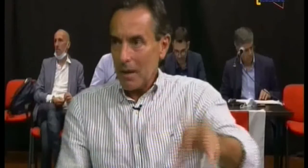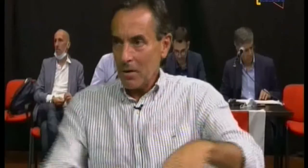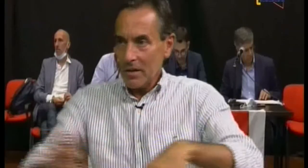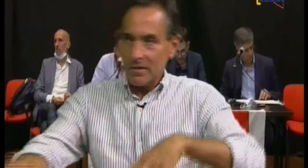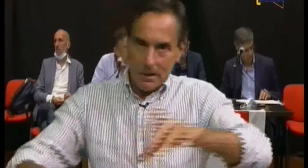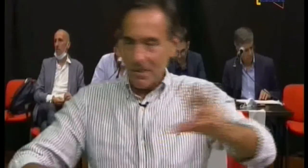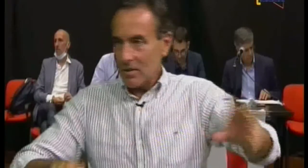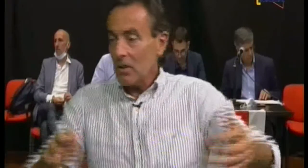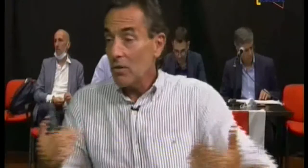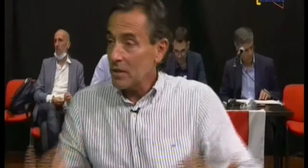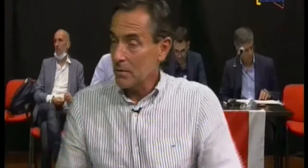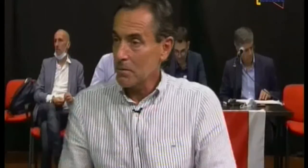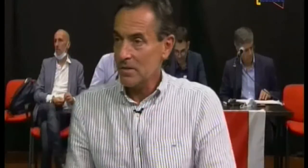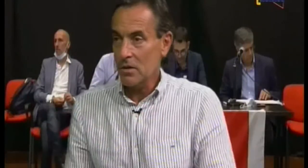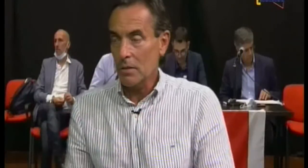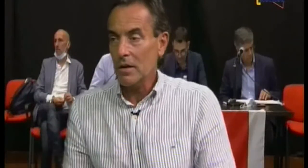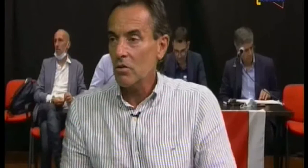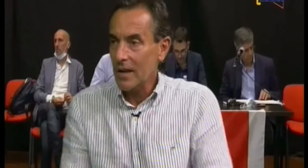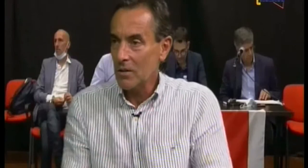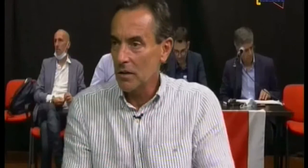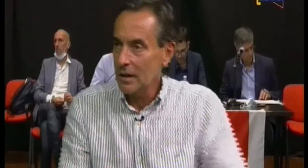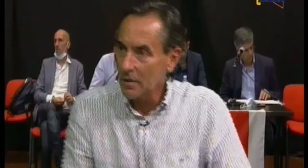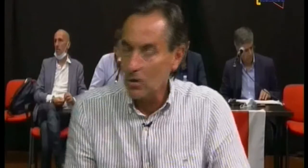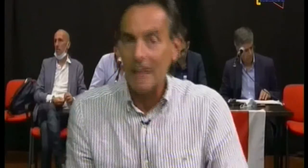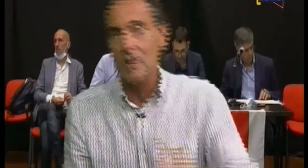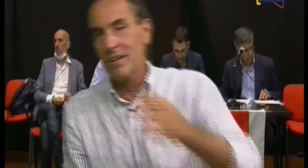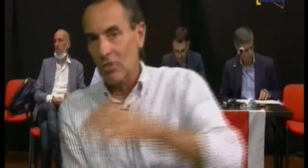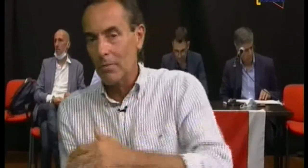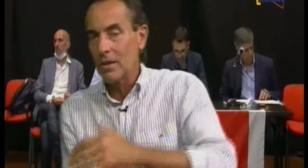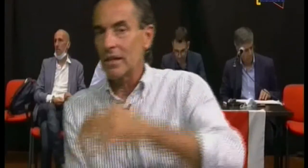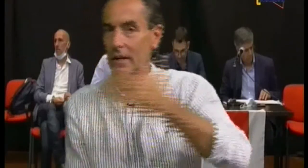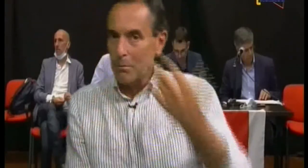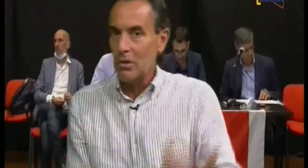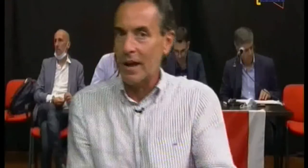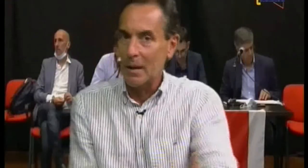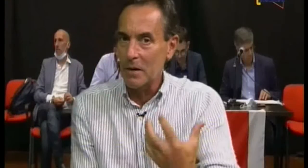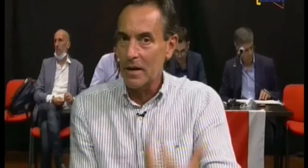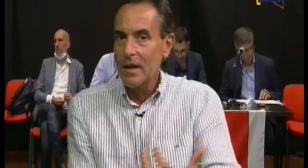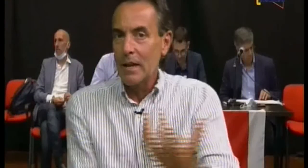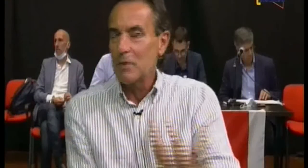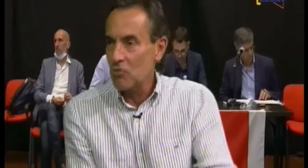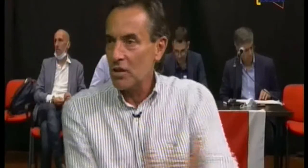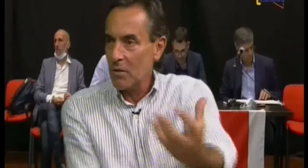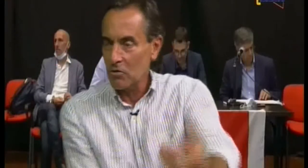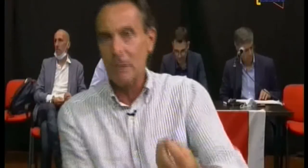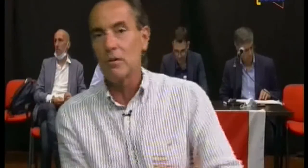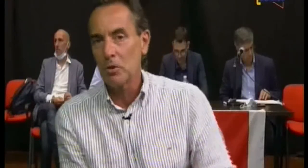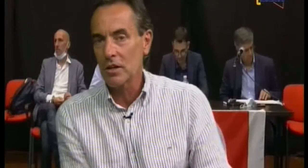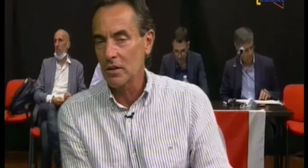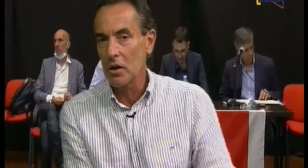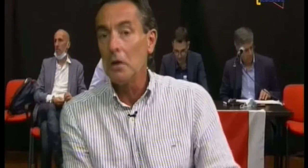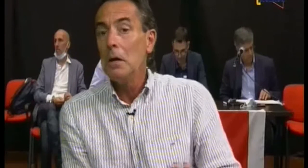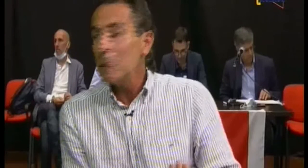ah ma la politica siete mangiata, io l'ho fatta per passione, perché io credo attraverso la politica nel migliorare la mia città, in questo caso